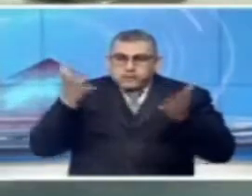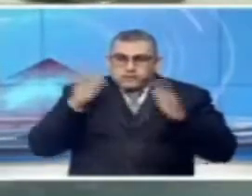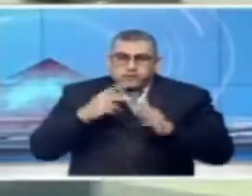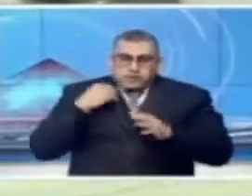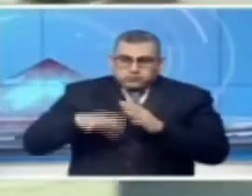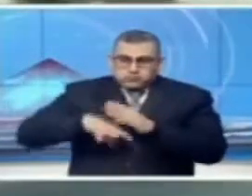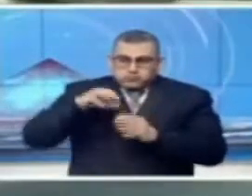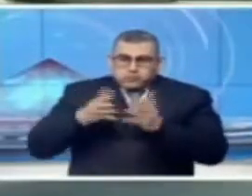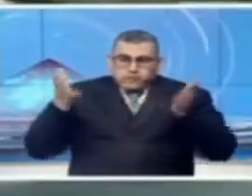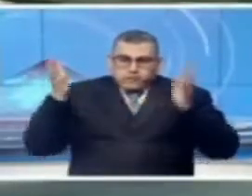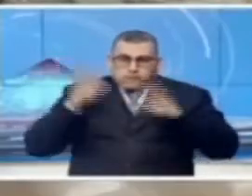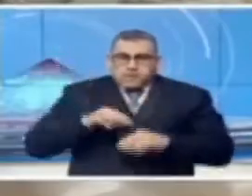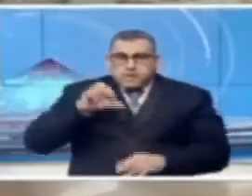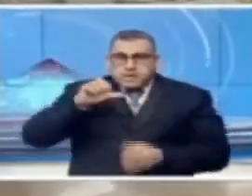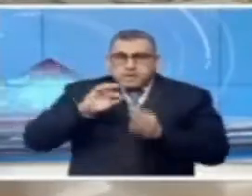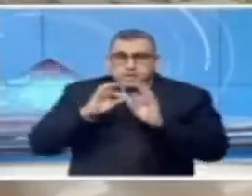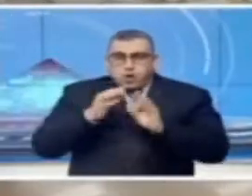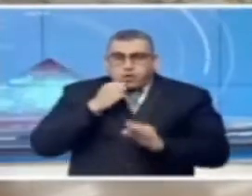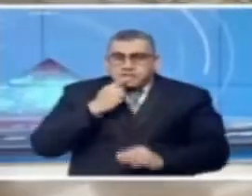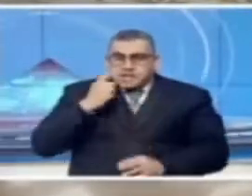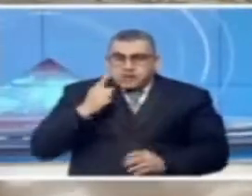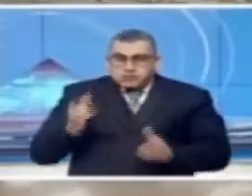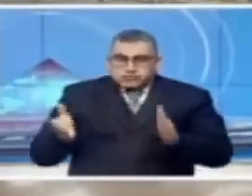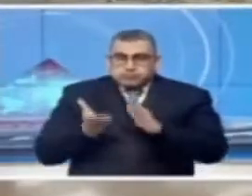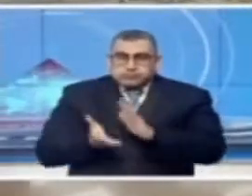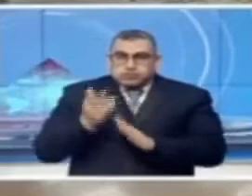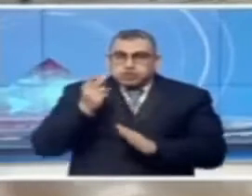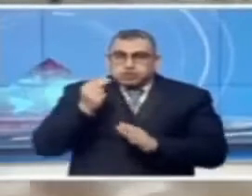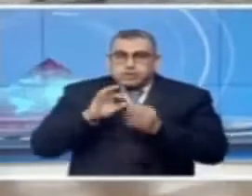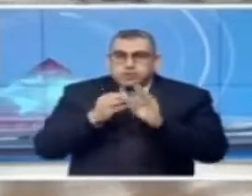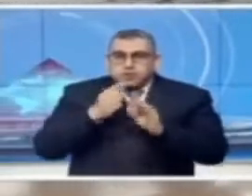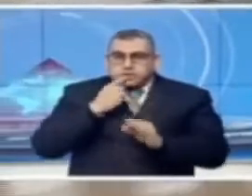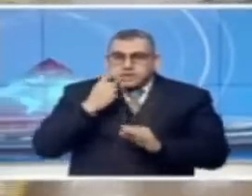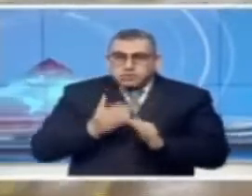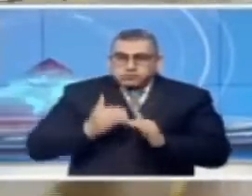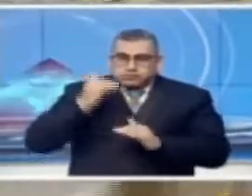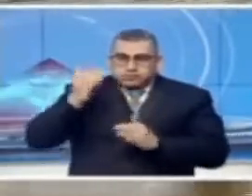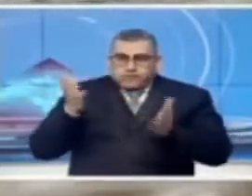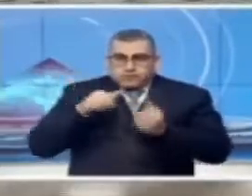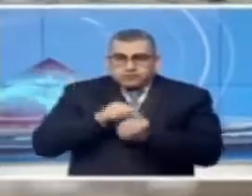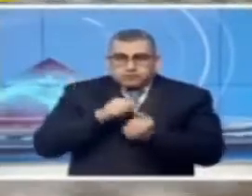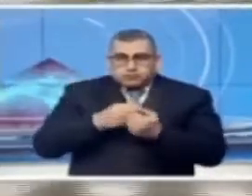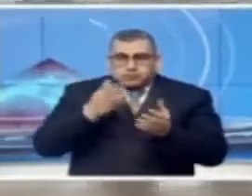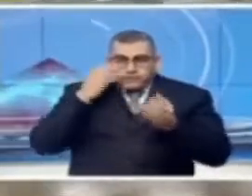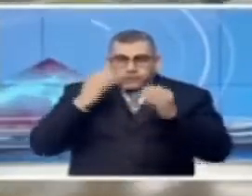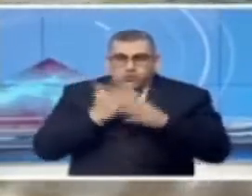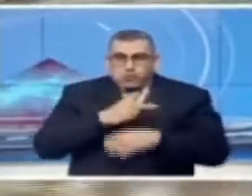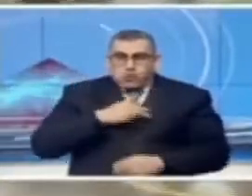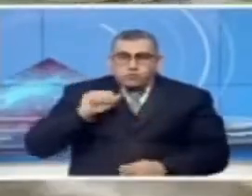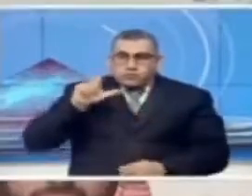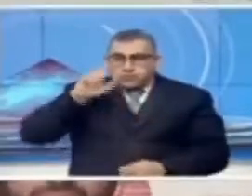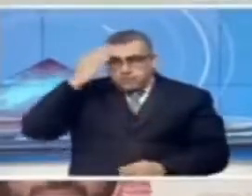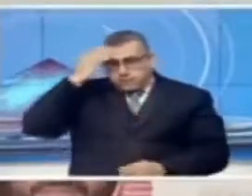الانتاج من 9 ملايين نسخة سنويا الى 20 مليون نسخة سنويا بفضل ما توليه قيادة